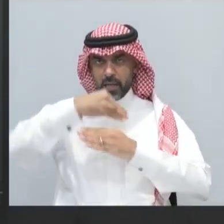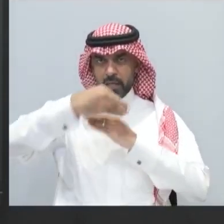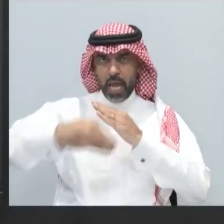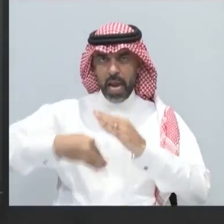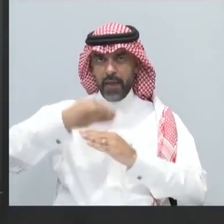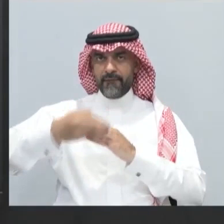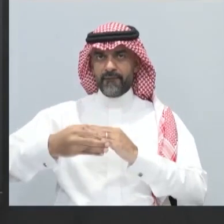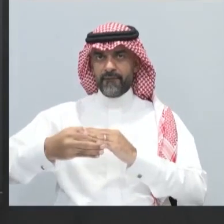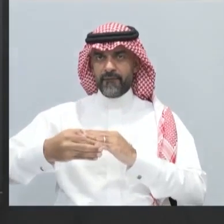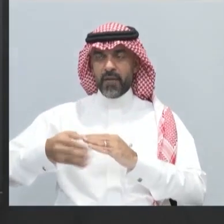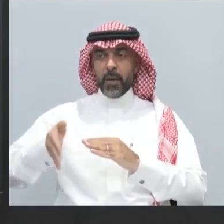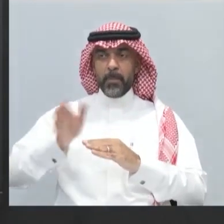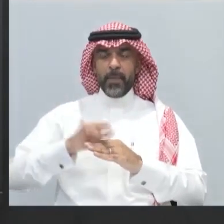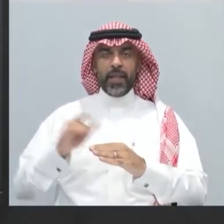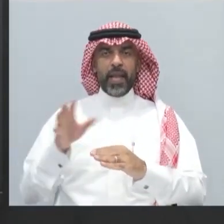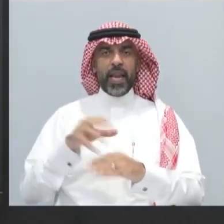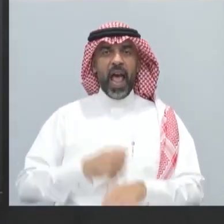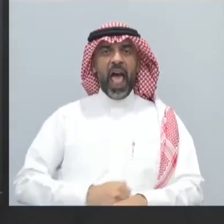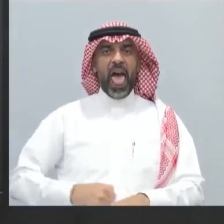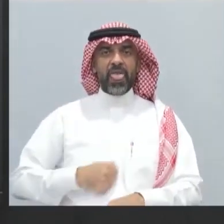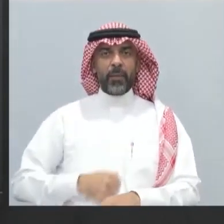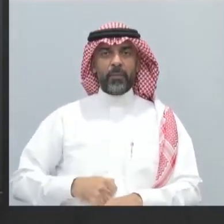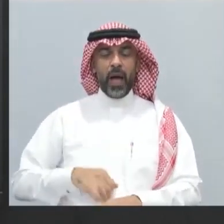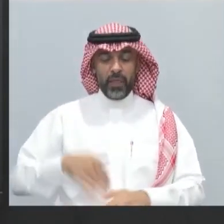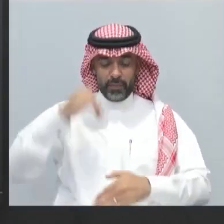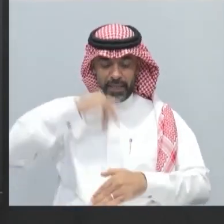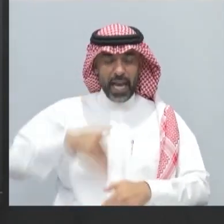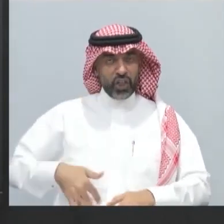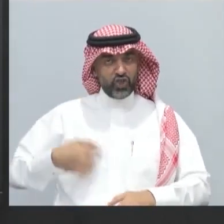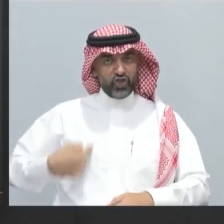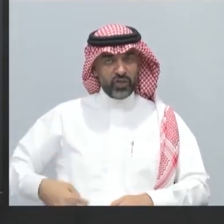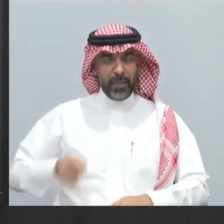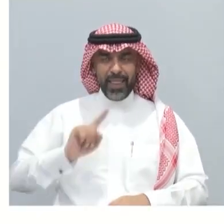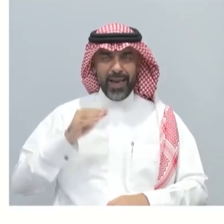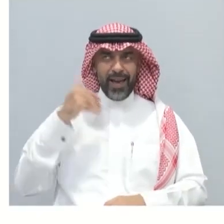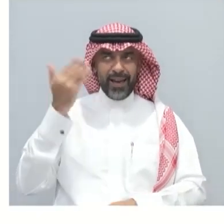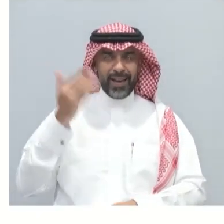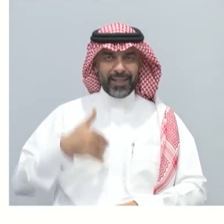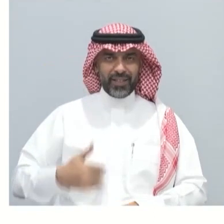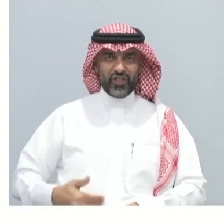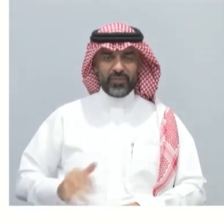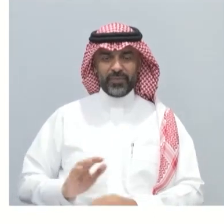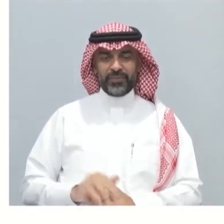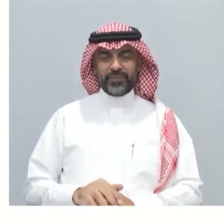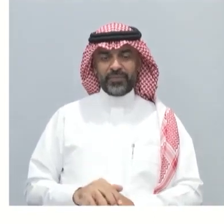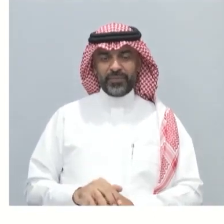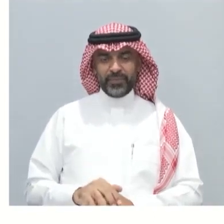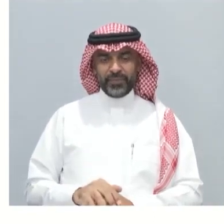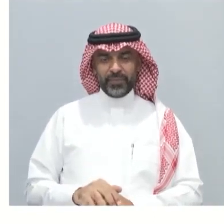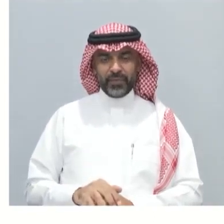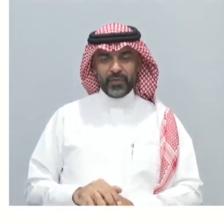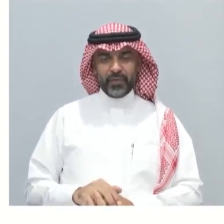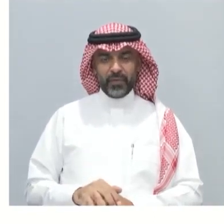الهضم هنا هو هضم ماذا خارجي اي خارج ايش الجسم طبعا تتم هذه العمليه عن طريق